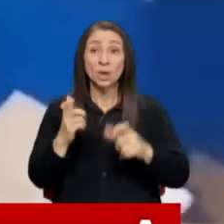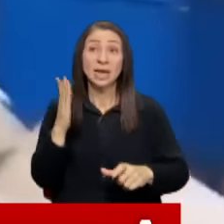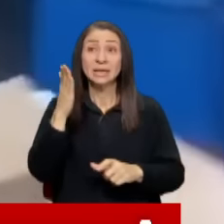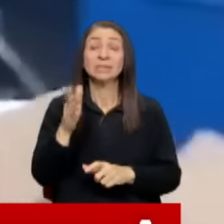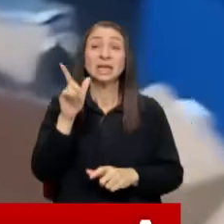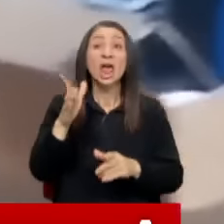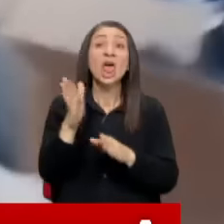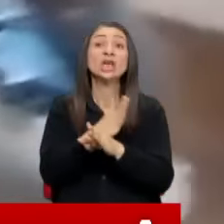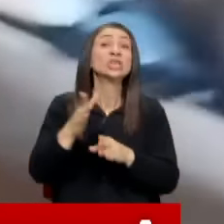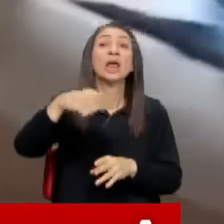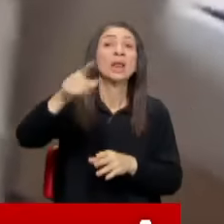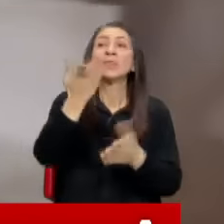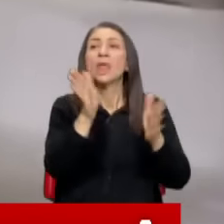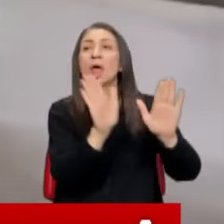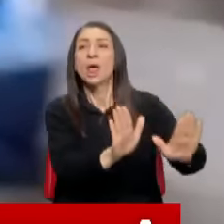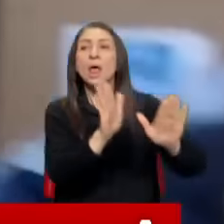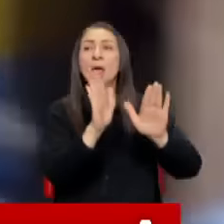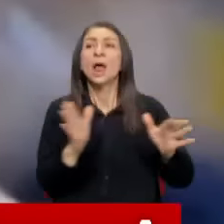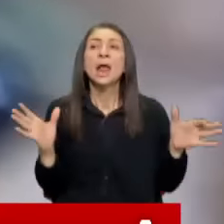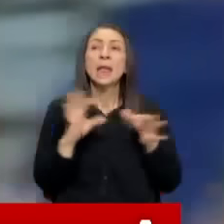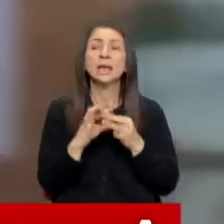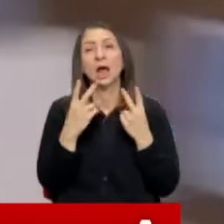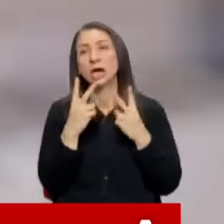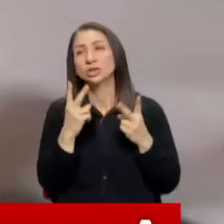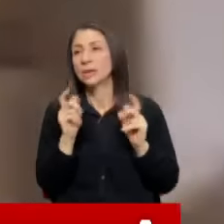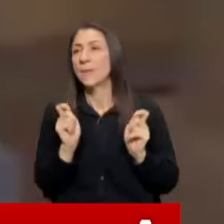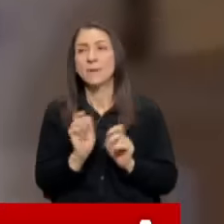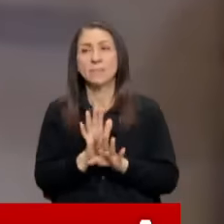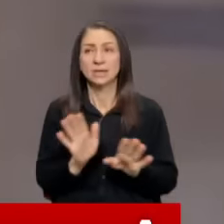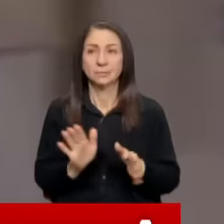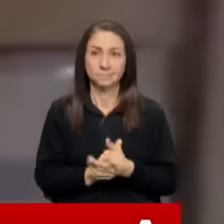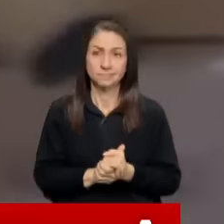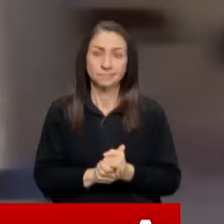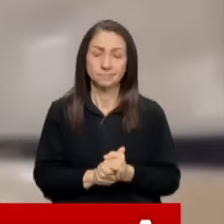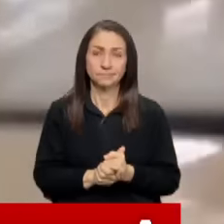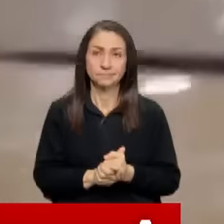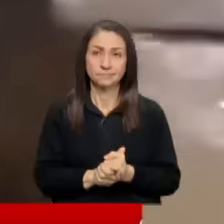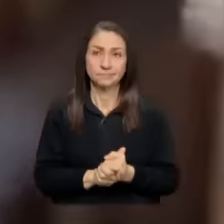gitmesi gereken eşyaların neden orada kaldığıyla ilgili açıklama ise yapılmadı.